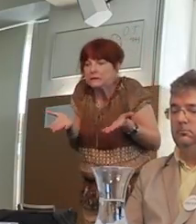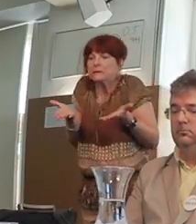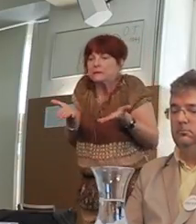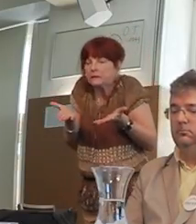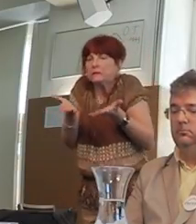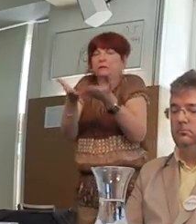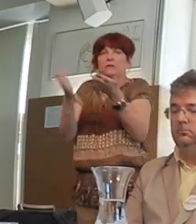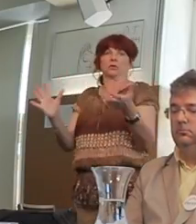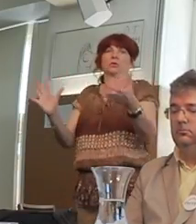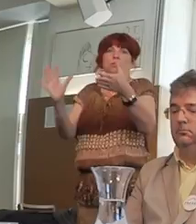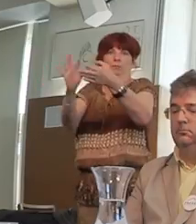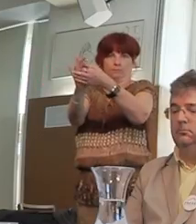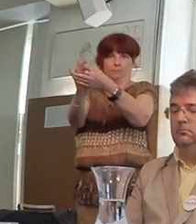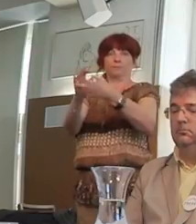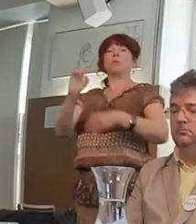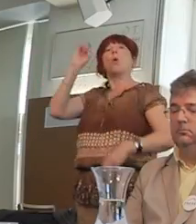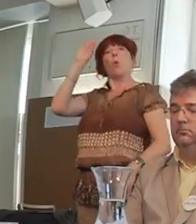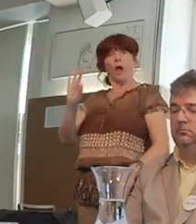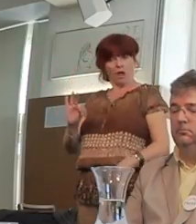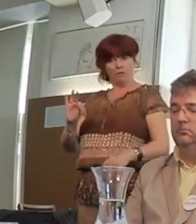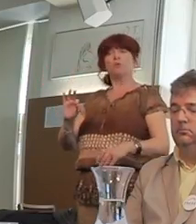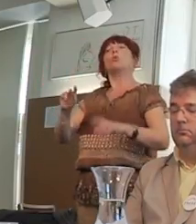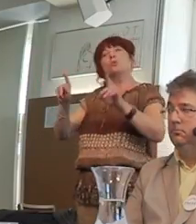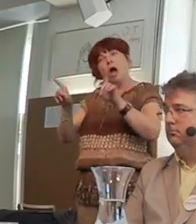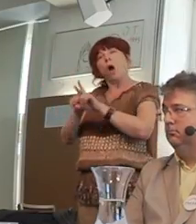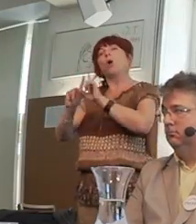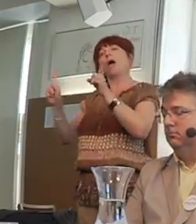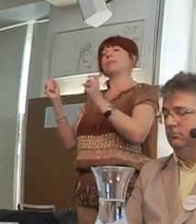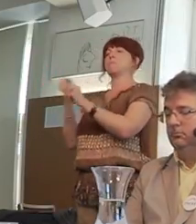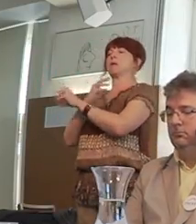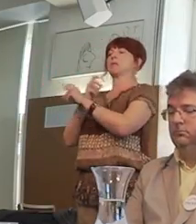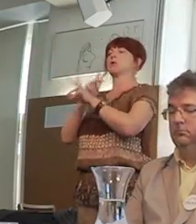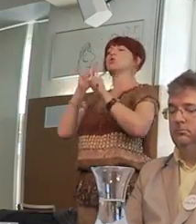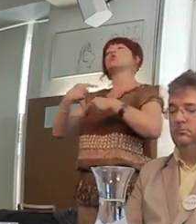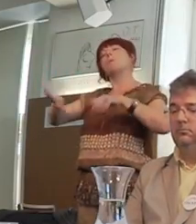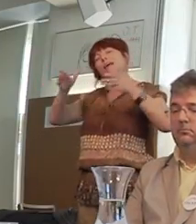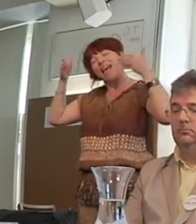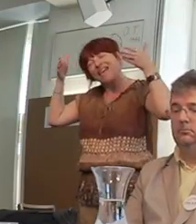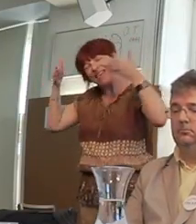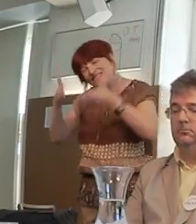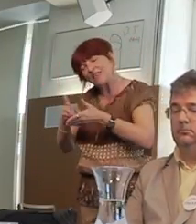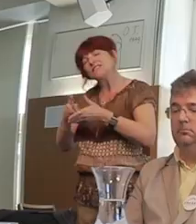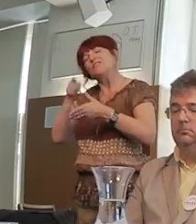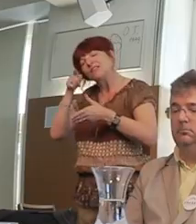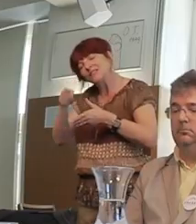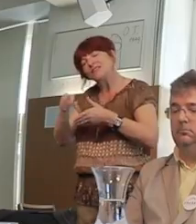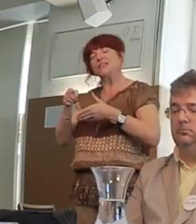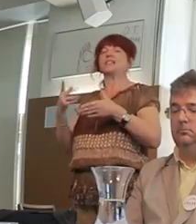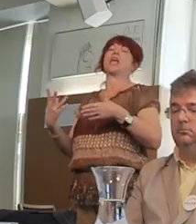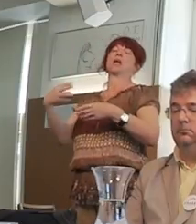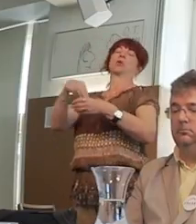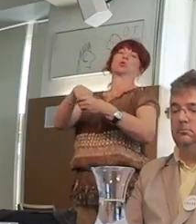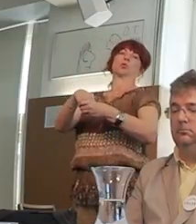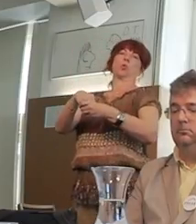ORF, und das sage ich auch, alle anderen Medien müssen sich wirklich viel, viel intensiver um diese Personen kümmern. Ich war